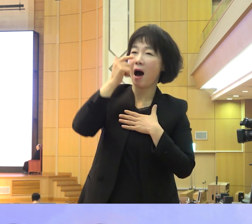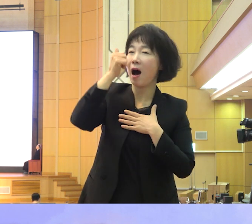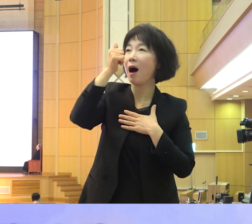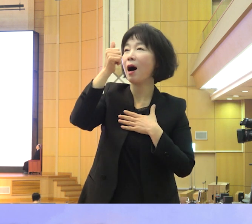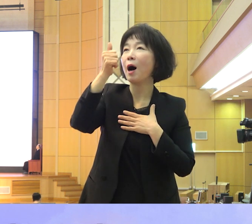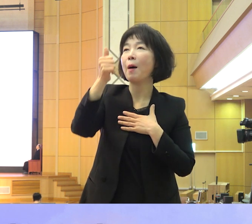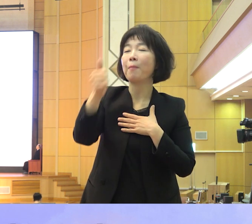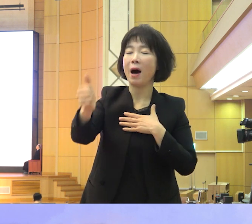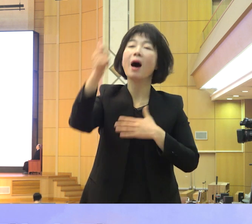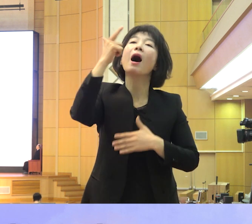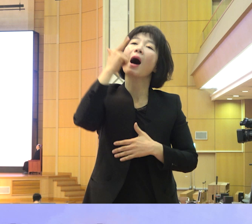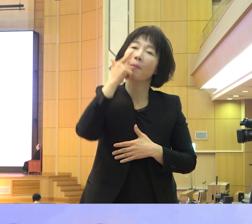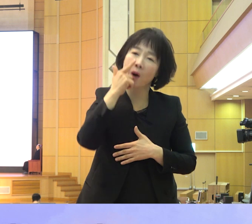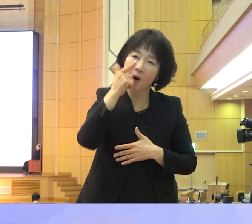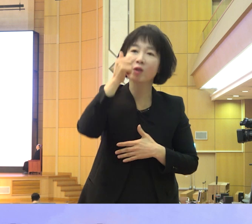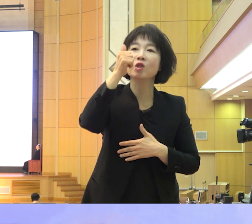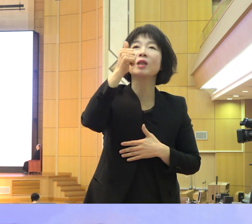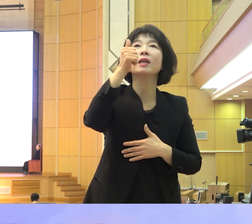바라보시는